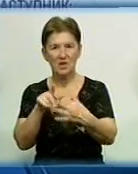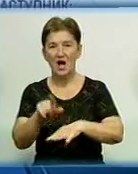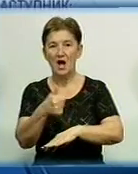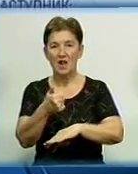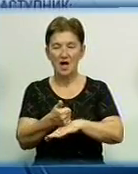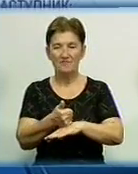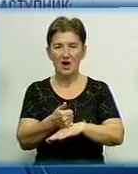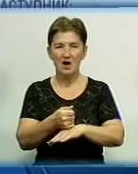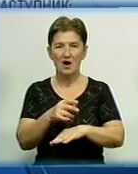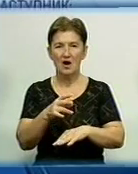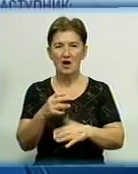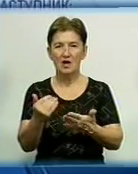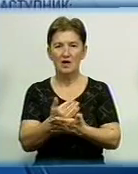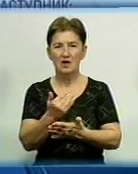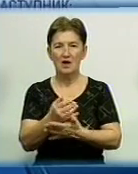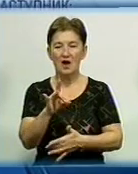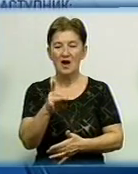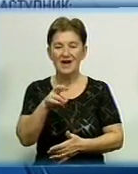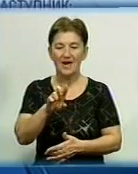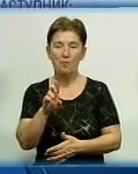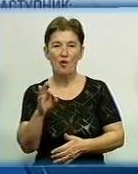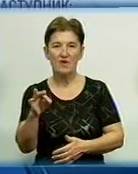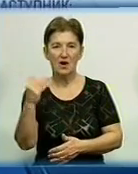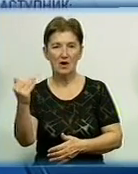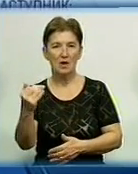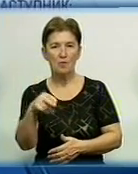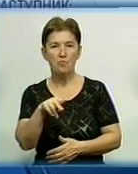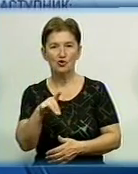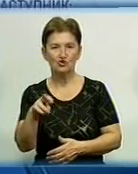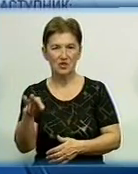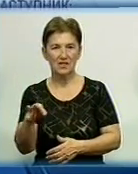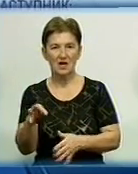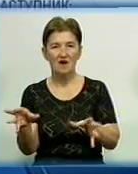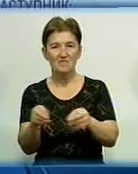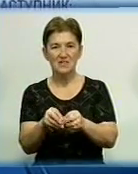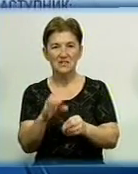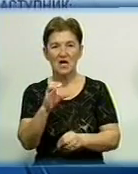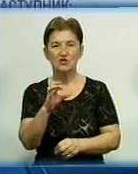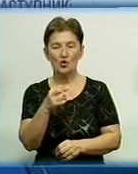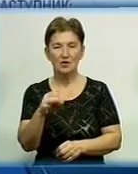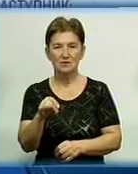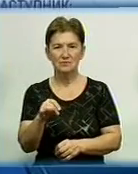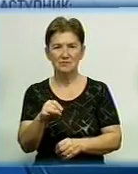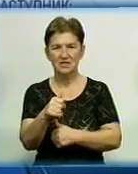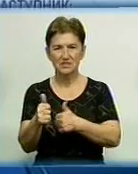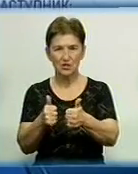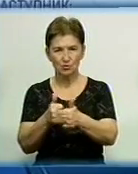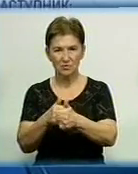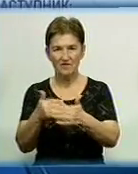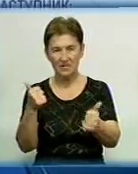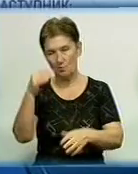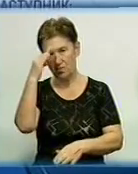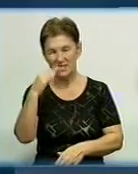Новинської селищної виборчої комісії Валентина Рябова від блоку Петра Порошенка «Солідарність». Заступник Петро Домашко Маскін від